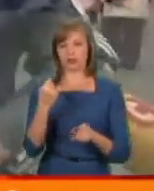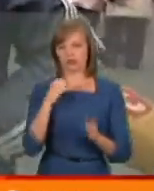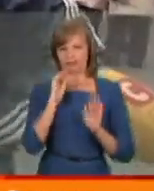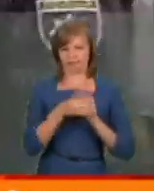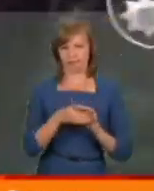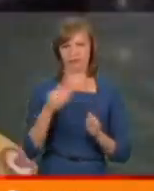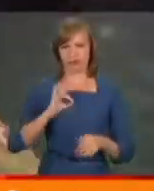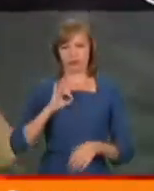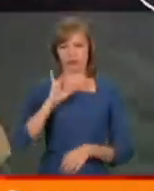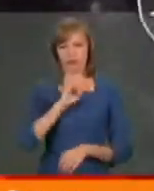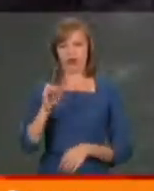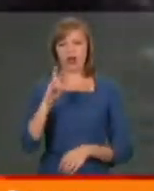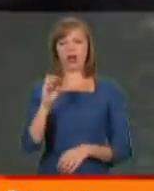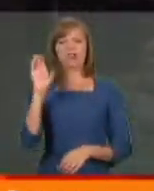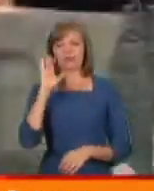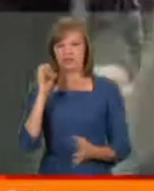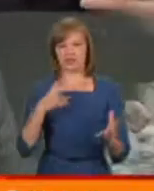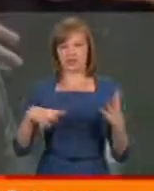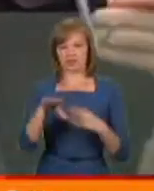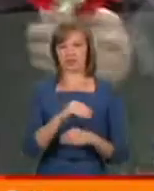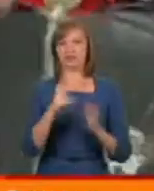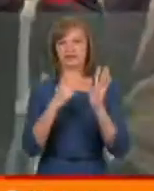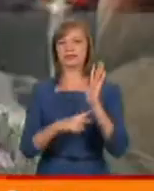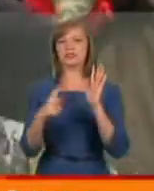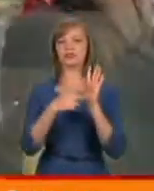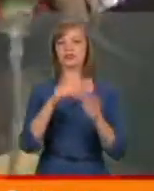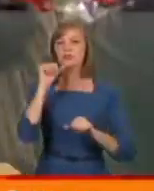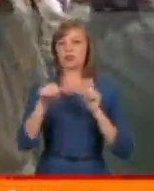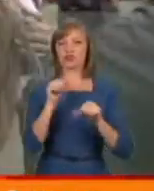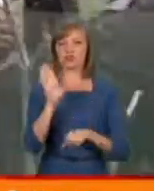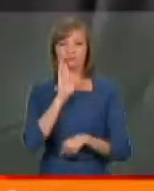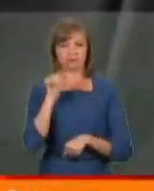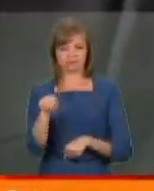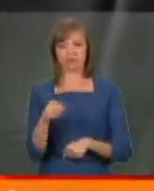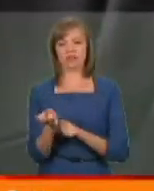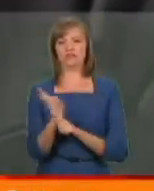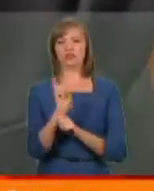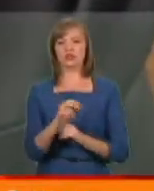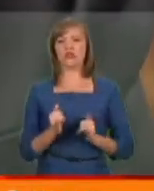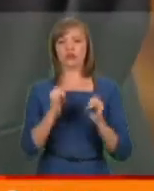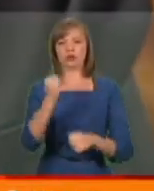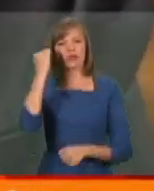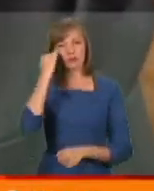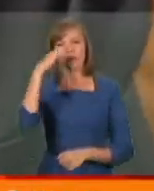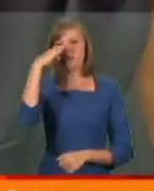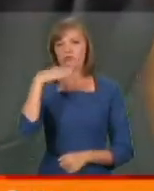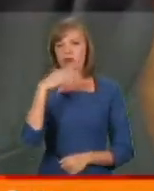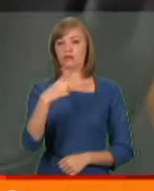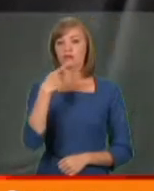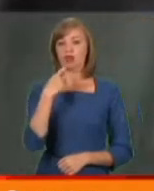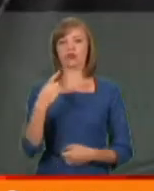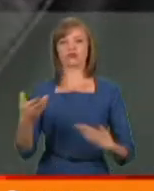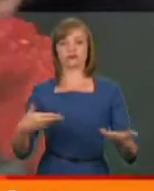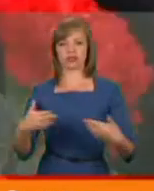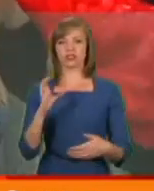будемо використовувати. Та дослухаються не усі. 78-річна Емма Олексіївна прийшла вшанувати пам'ять батька. Каже,